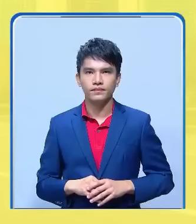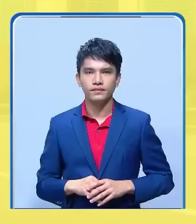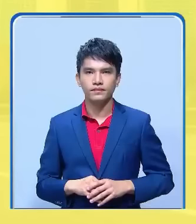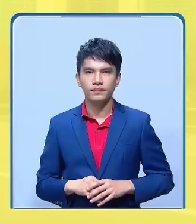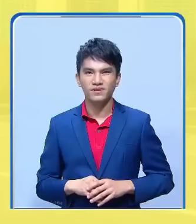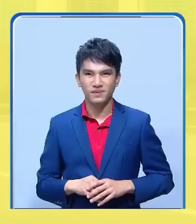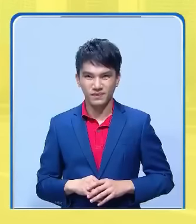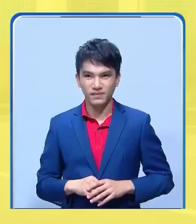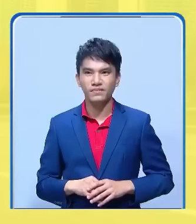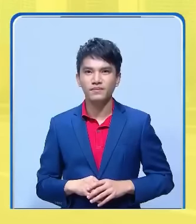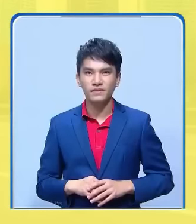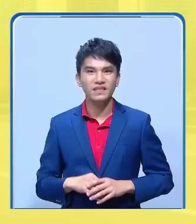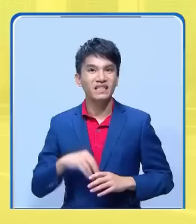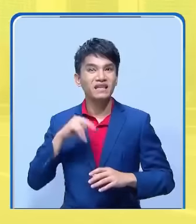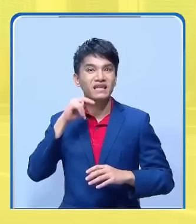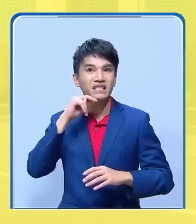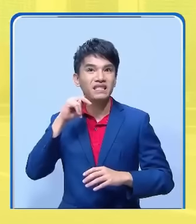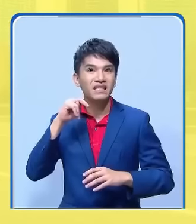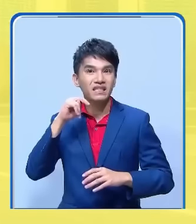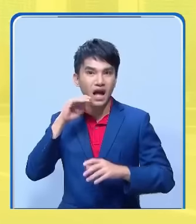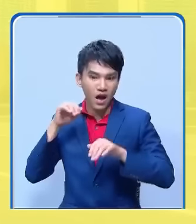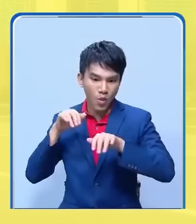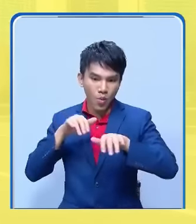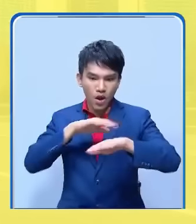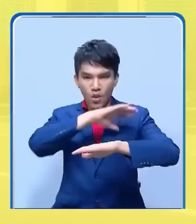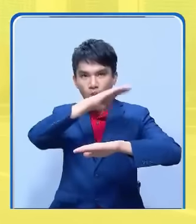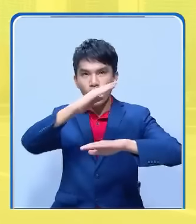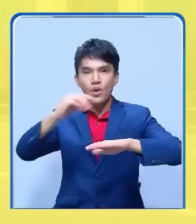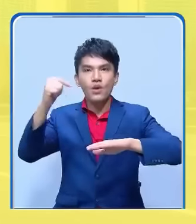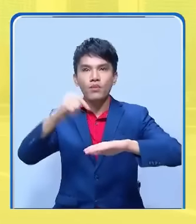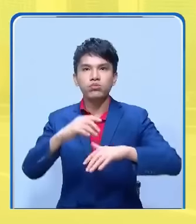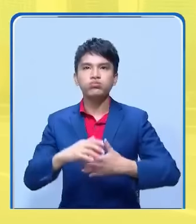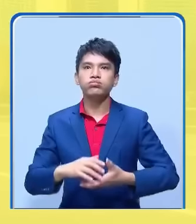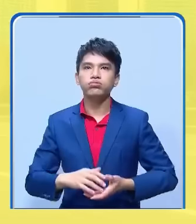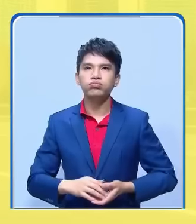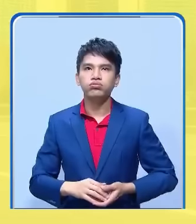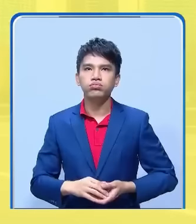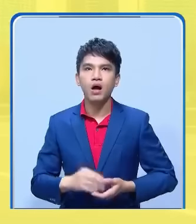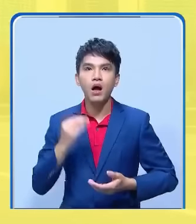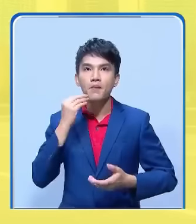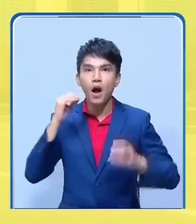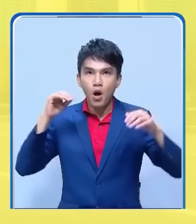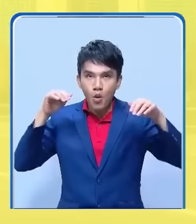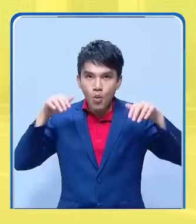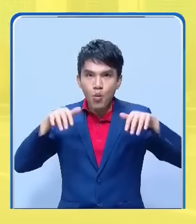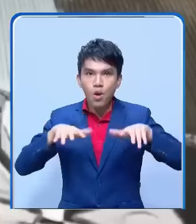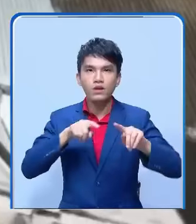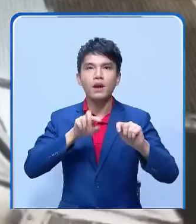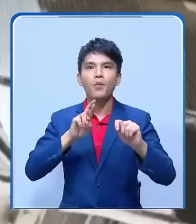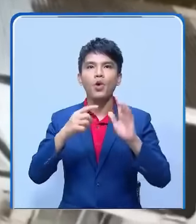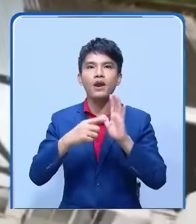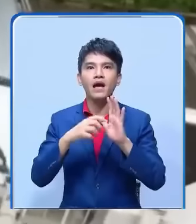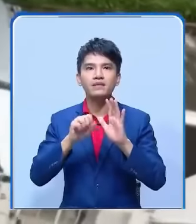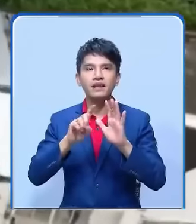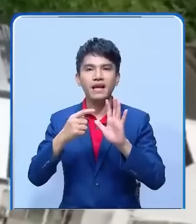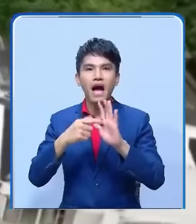ผู้ชมมวลน้ำยังมาจากภูเขาหัวโล้นด้านหลังหมู่บ้านทะลุเข้าในหมู่บ้านเทพบุรีตำบลรัศดาอำเภอเมื